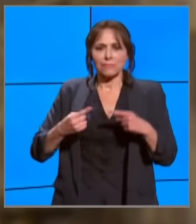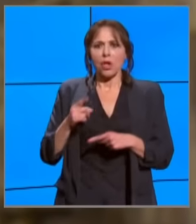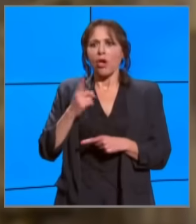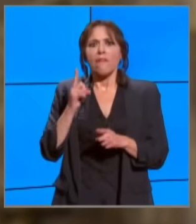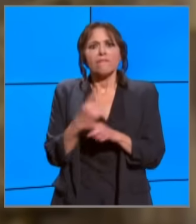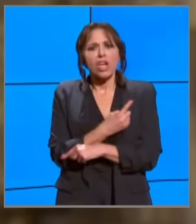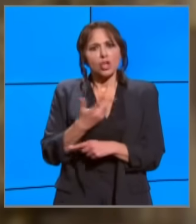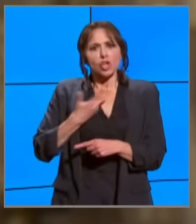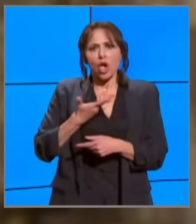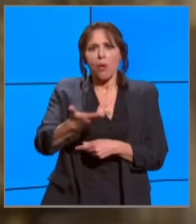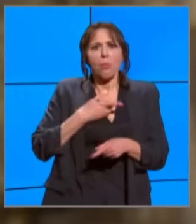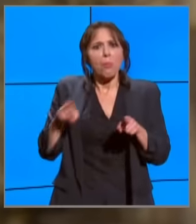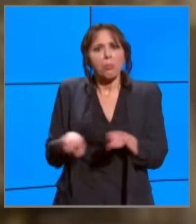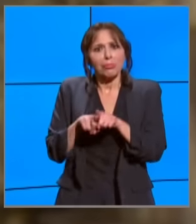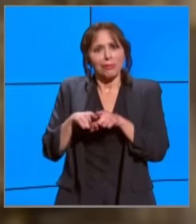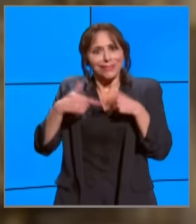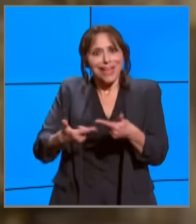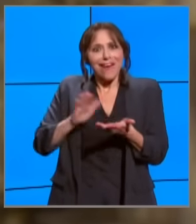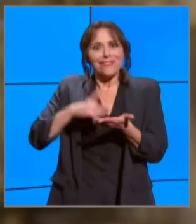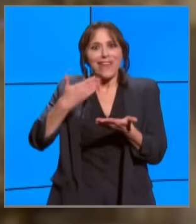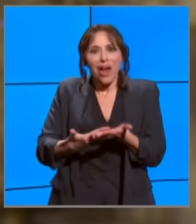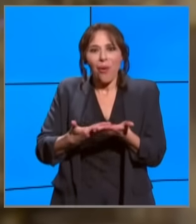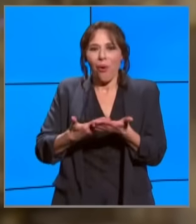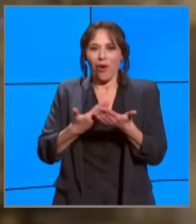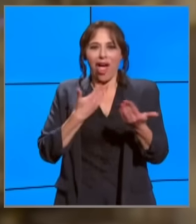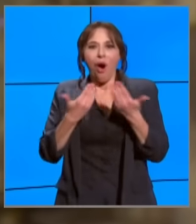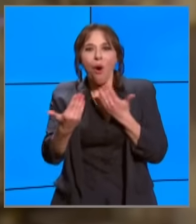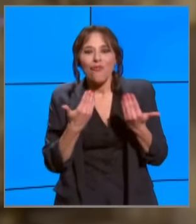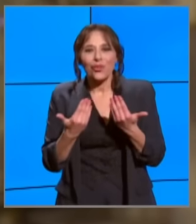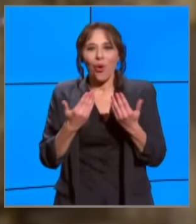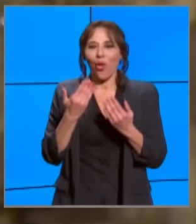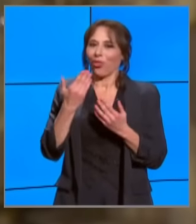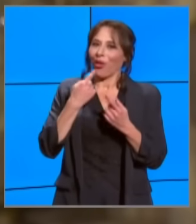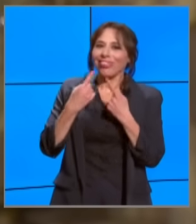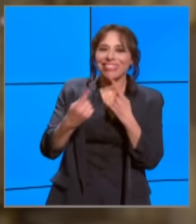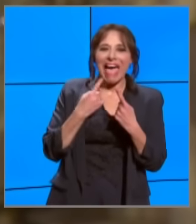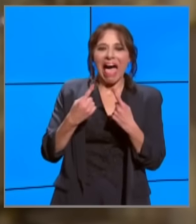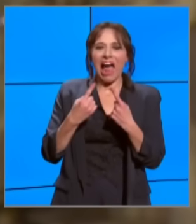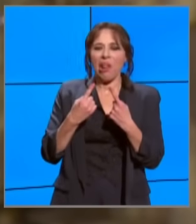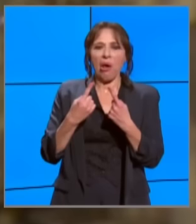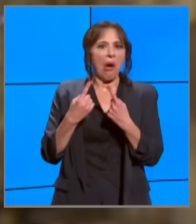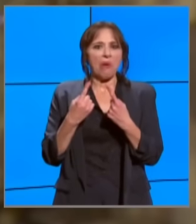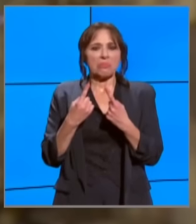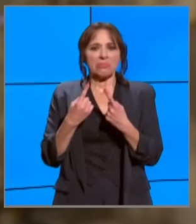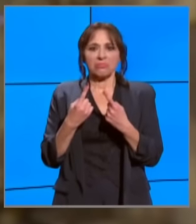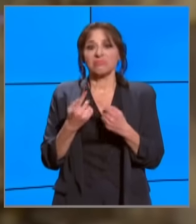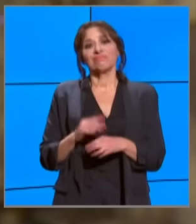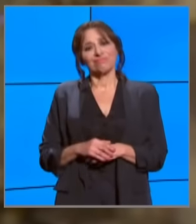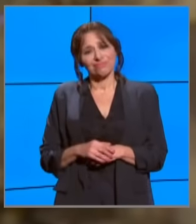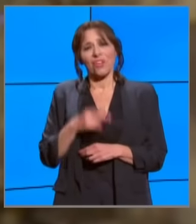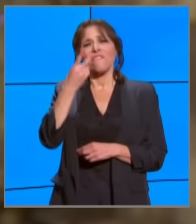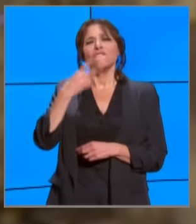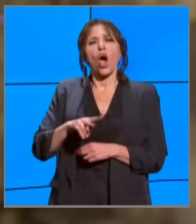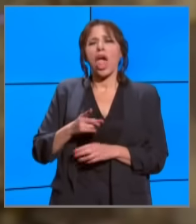comune sviluppando confronto e dialogo la violenza penso a quella più